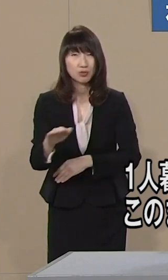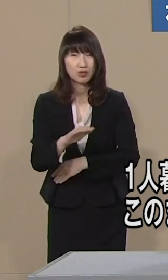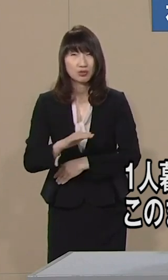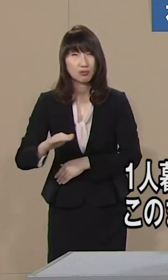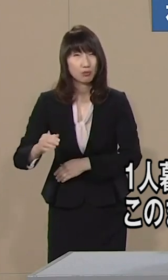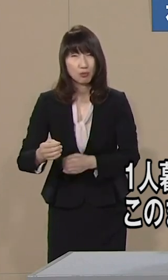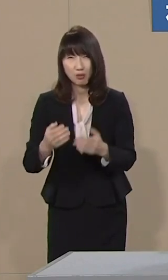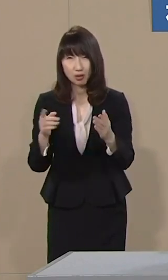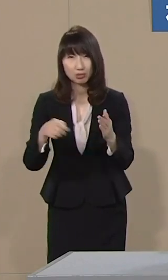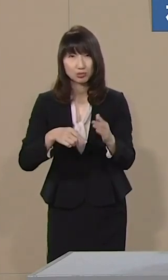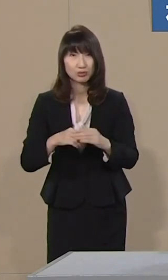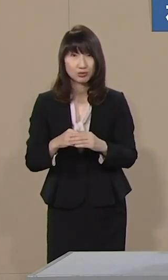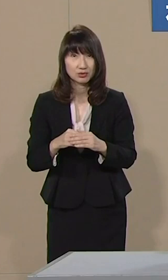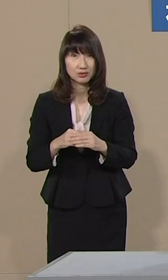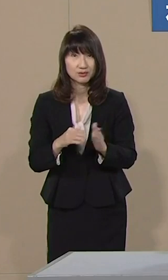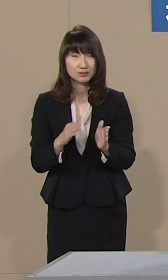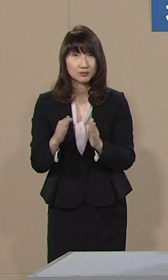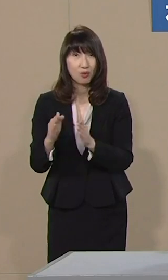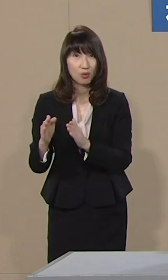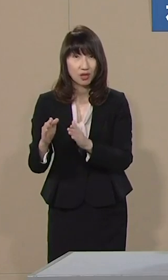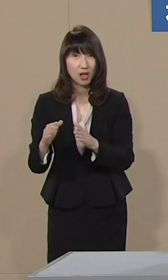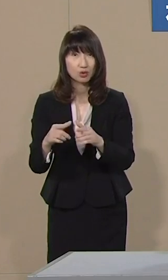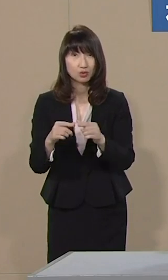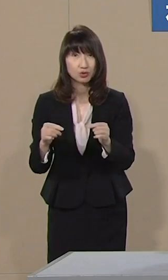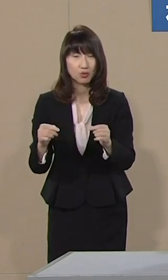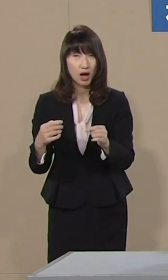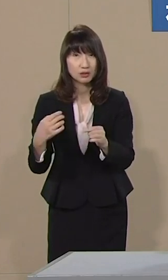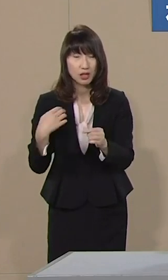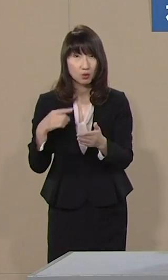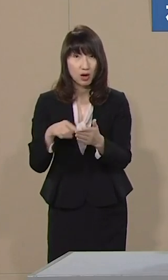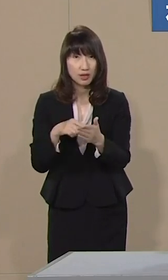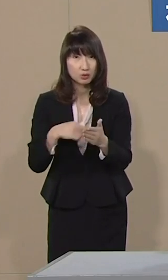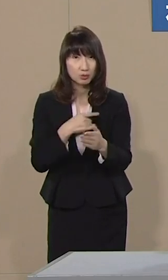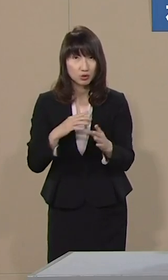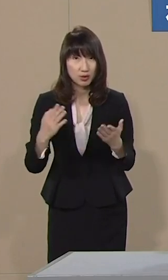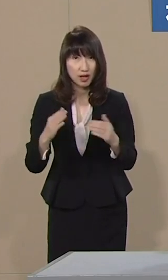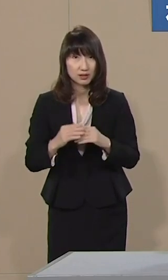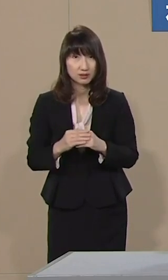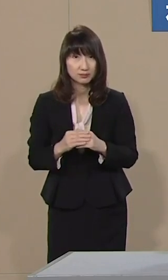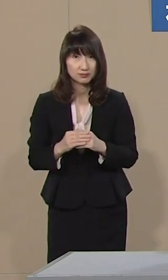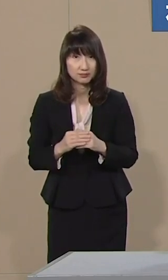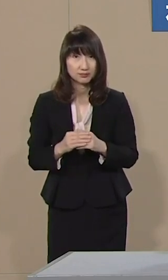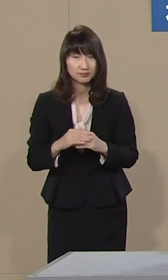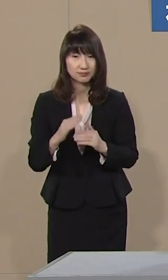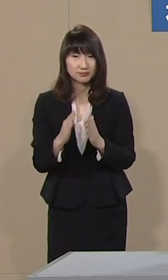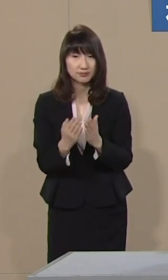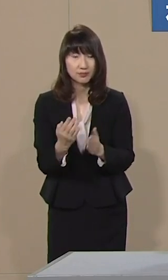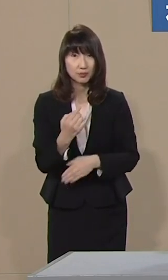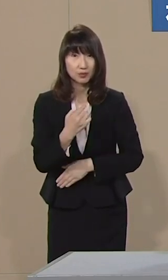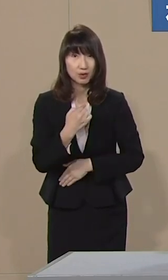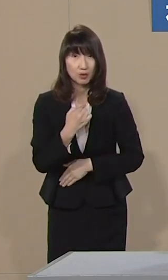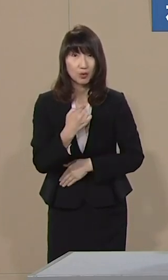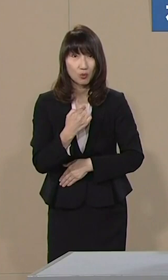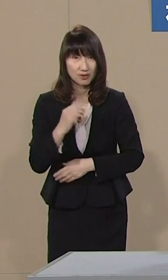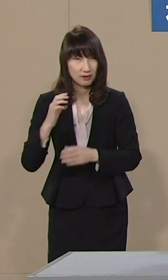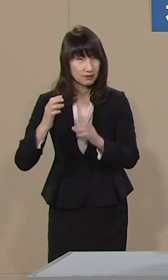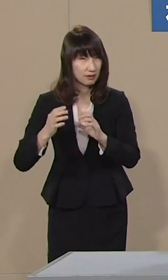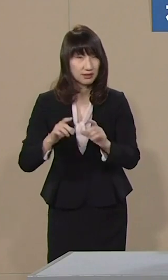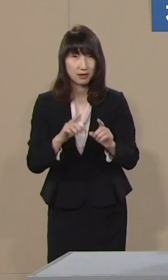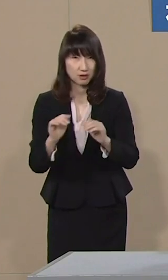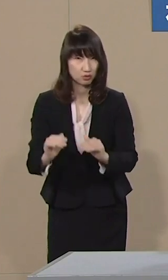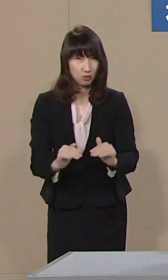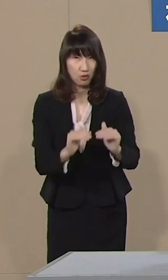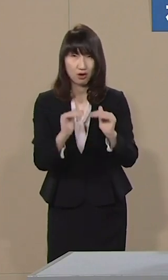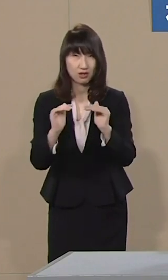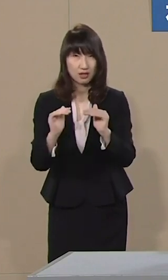持ちません一方で国は責任を果たす気は全くありません山本太郎は大胆に生活を